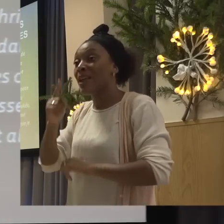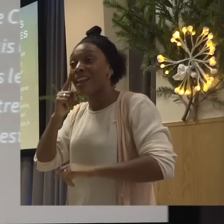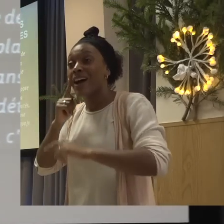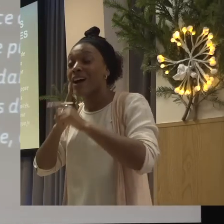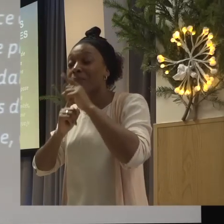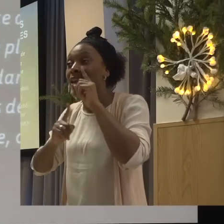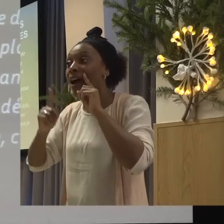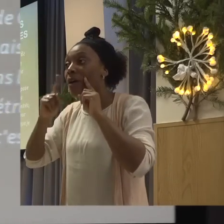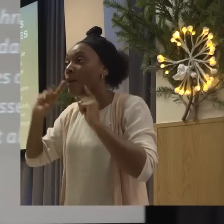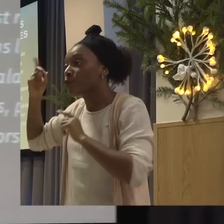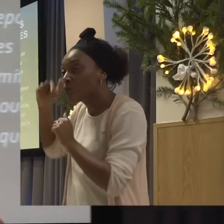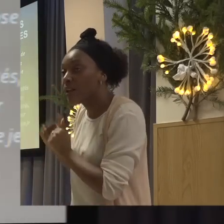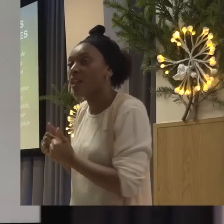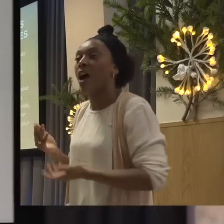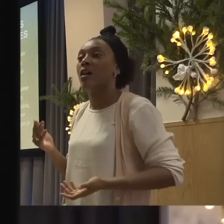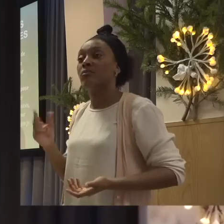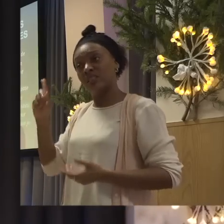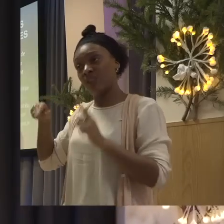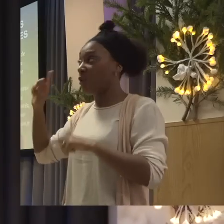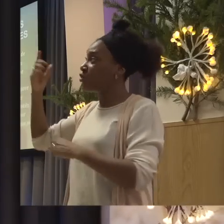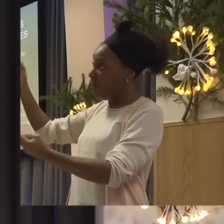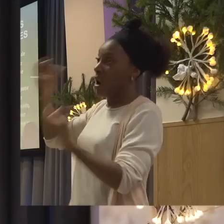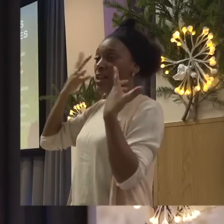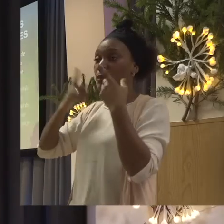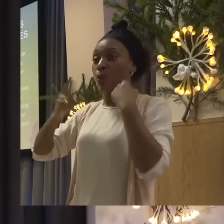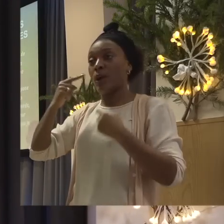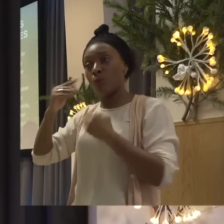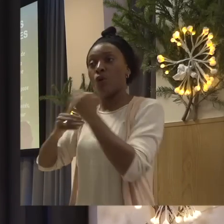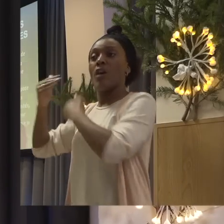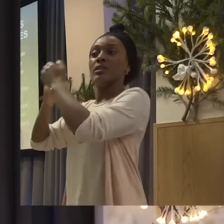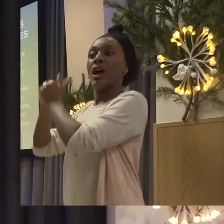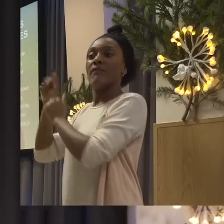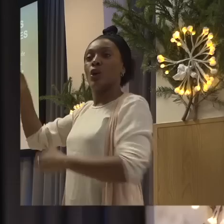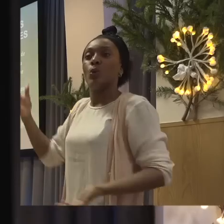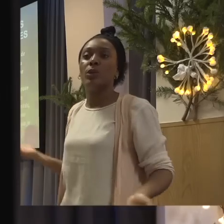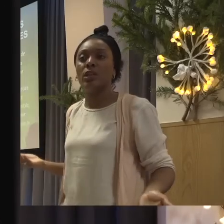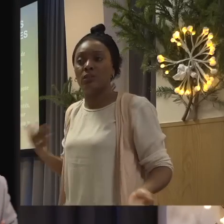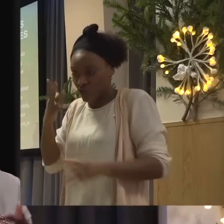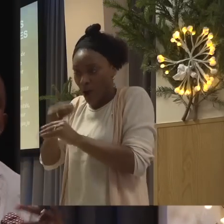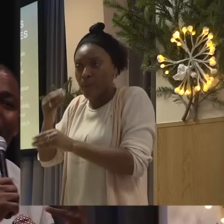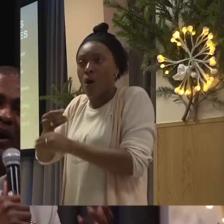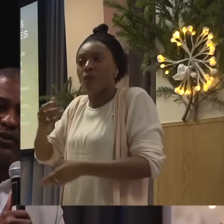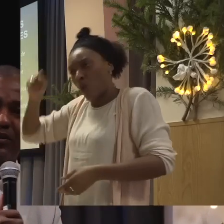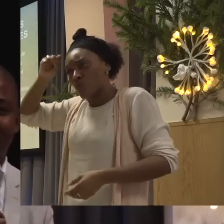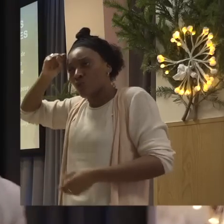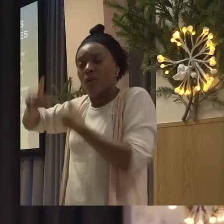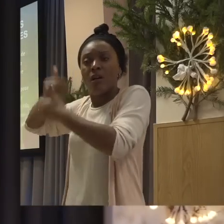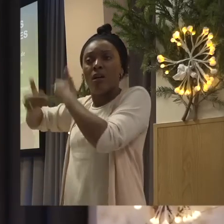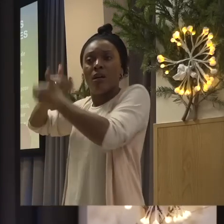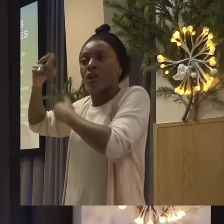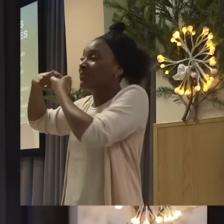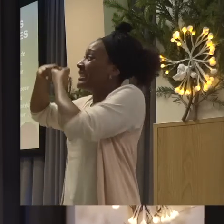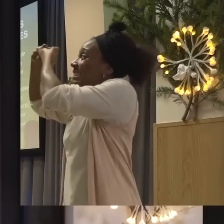présent. Parfois, il me laisse pleurer pour que je grandisse avec lui, pour que j'apprenne à dépendre de sa